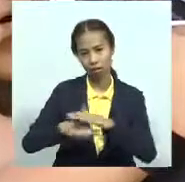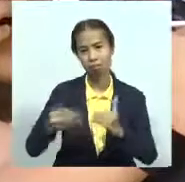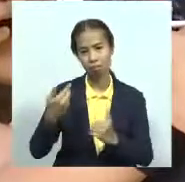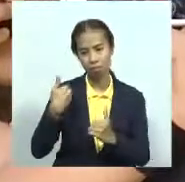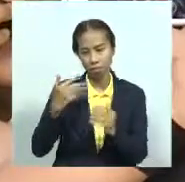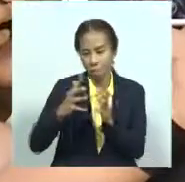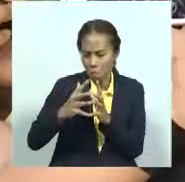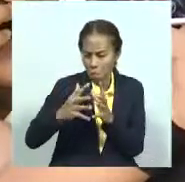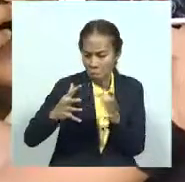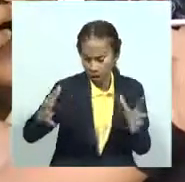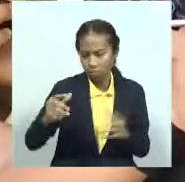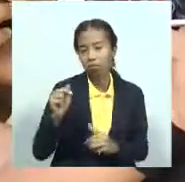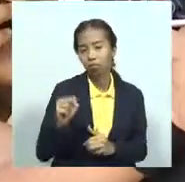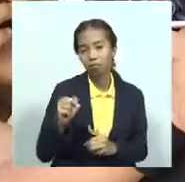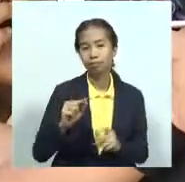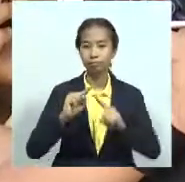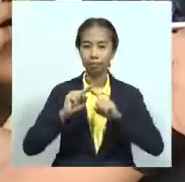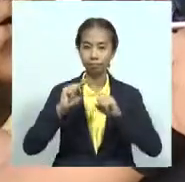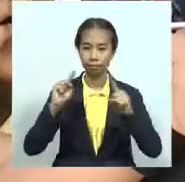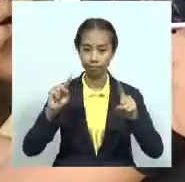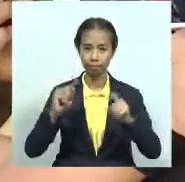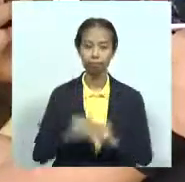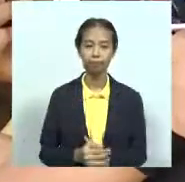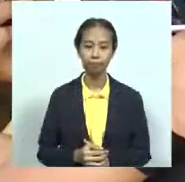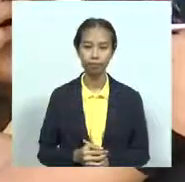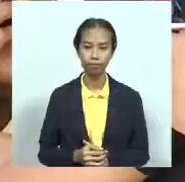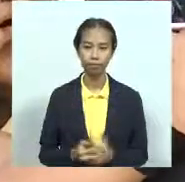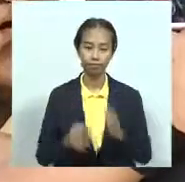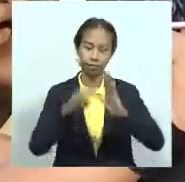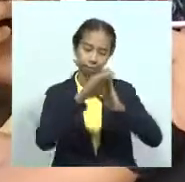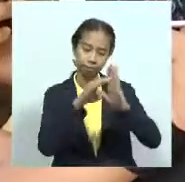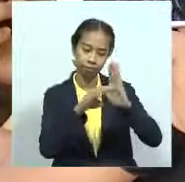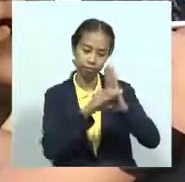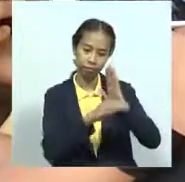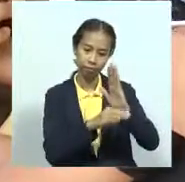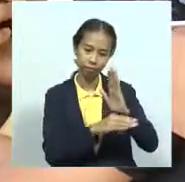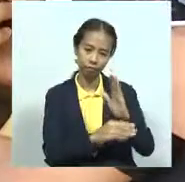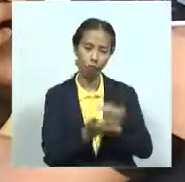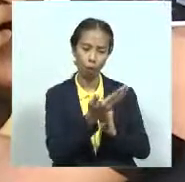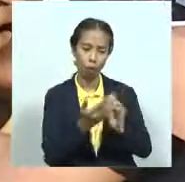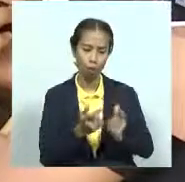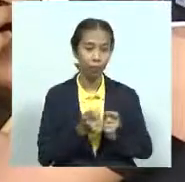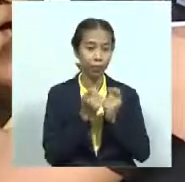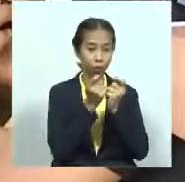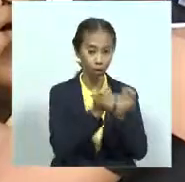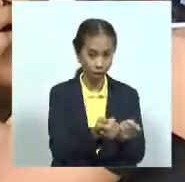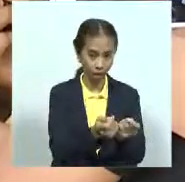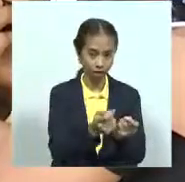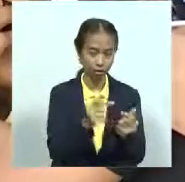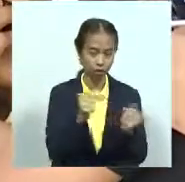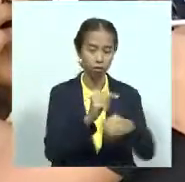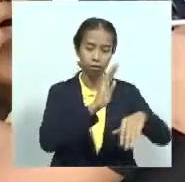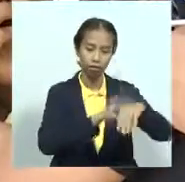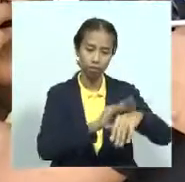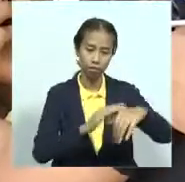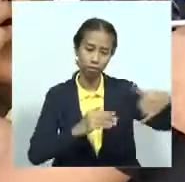เยอะมากนะครับแต่ว่าขั้นตอนในการที่เราจะขออนุมัติหรือในการที่จะเรียกมาแจ้งข้อกล่